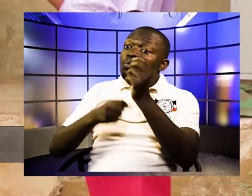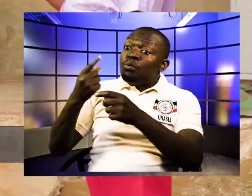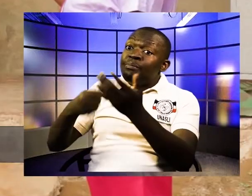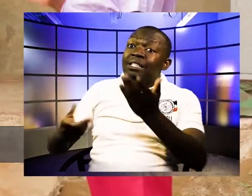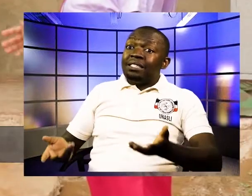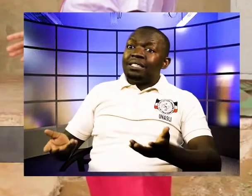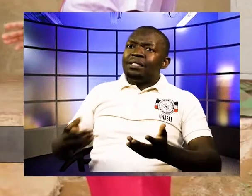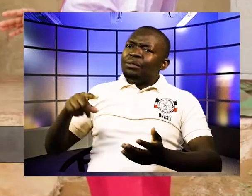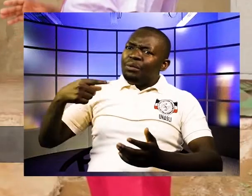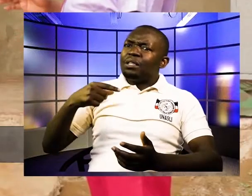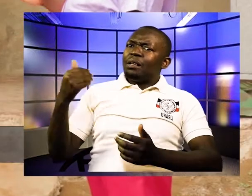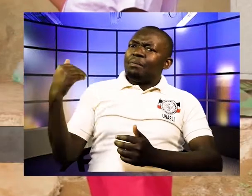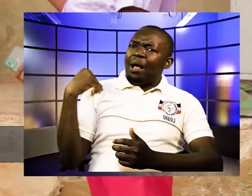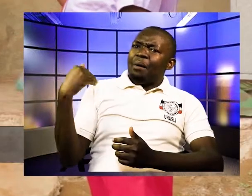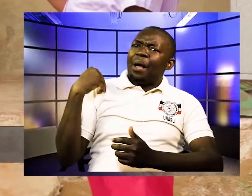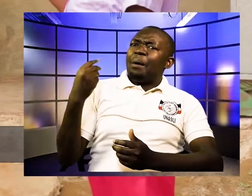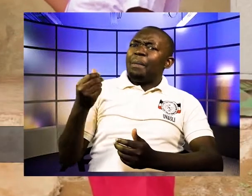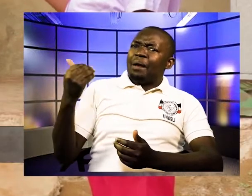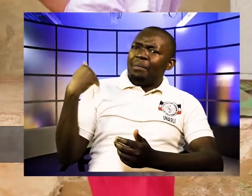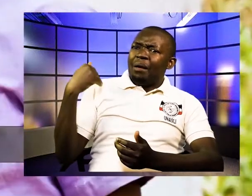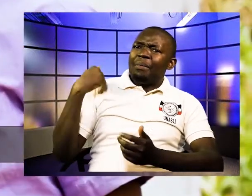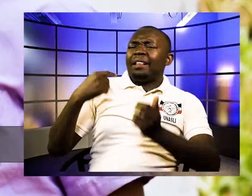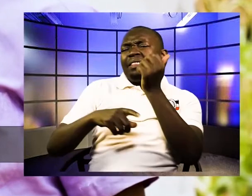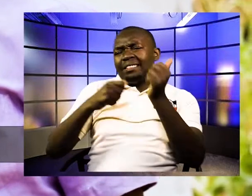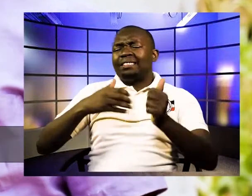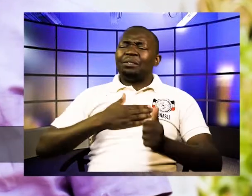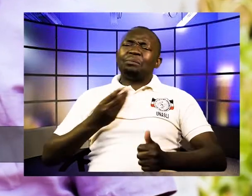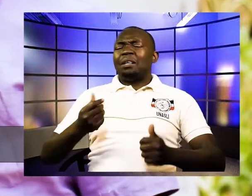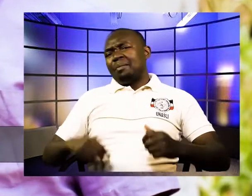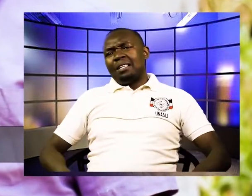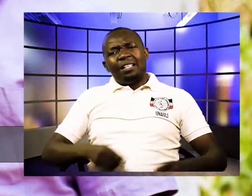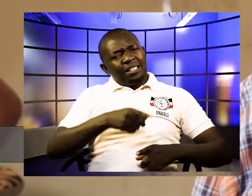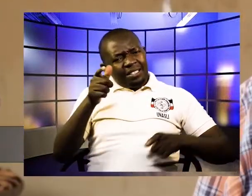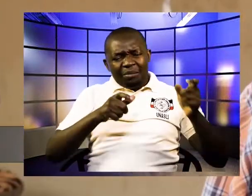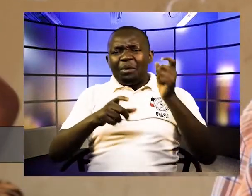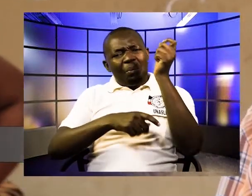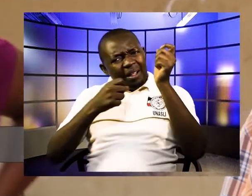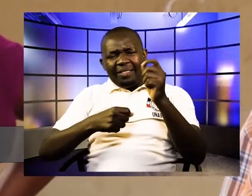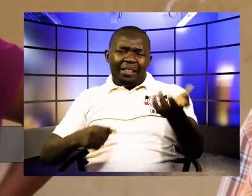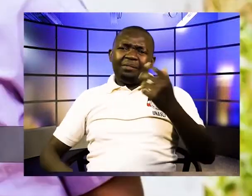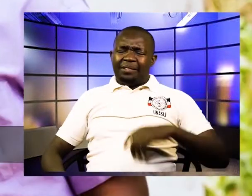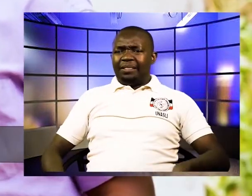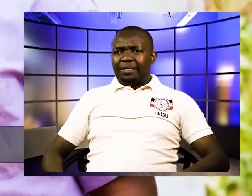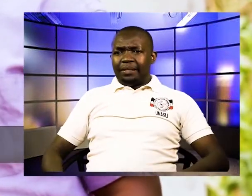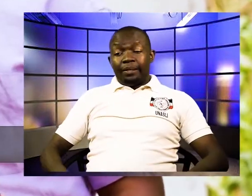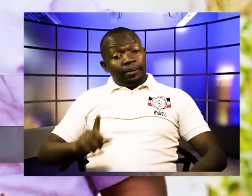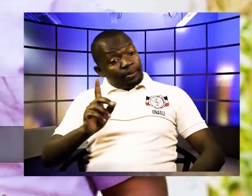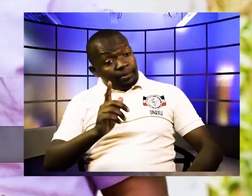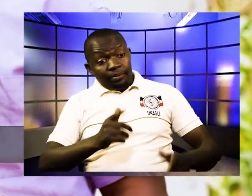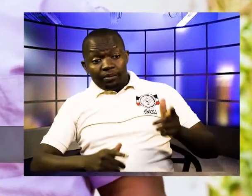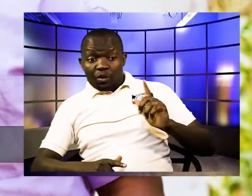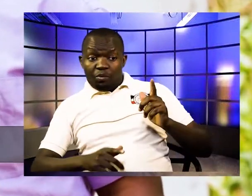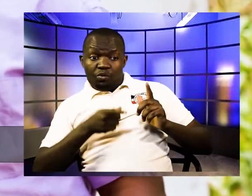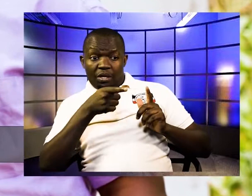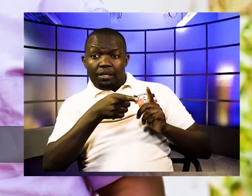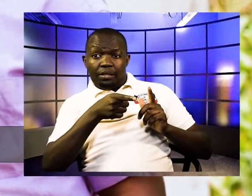nga mpeeka sente zinawera ddi nga banziba calm down they are thieves thieves tukubyeki munywanyi oli